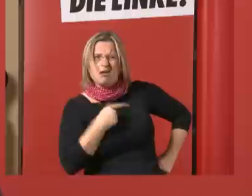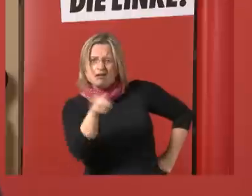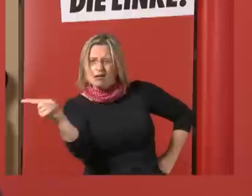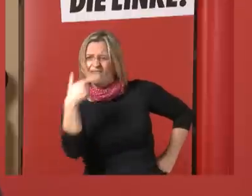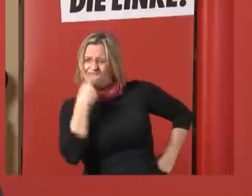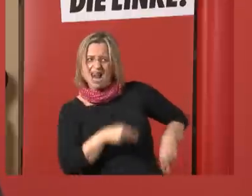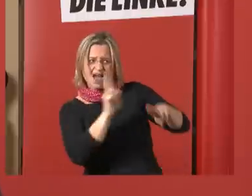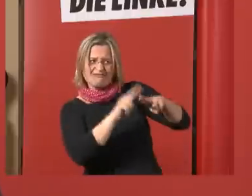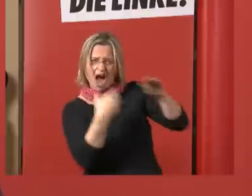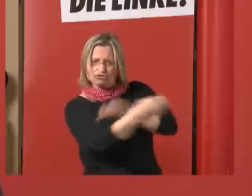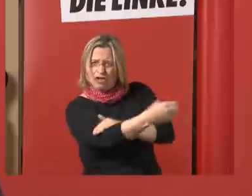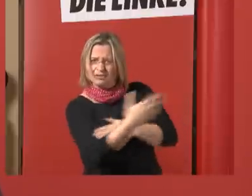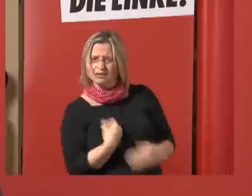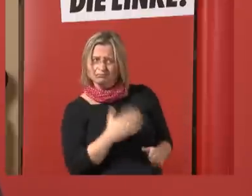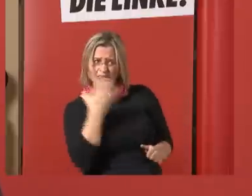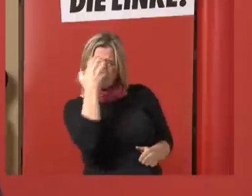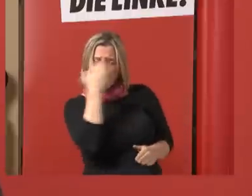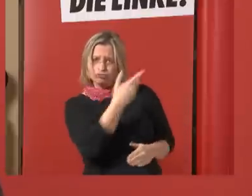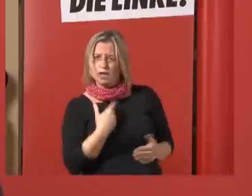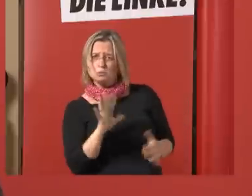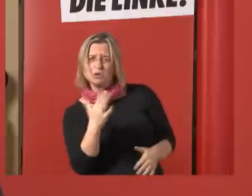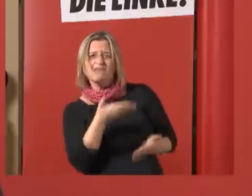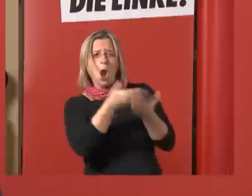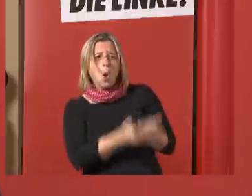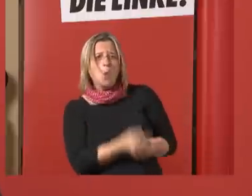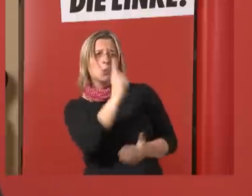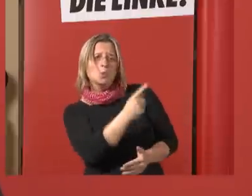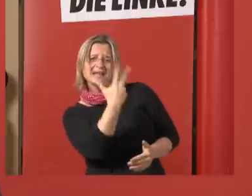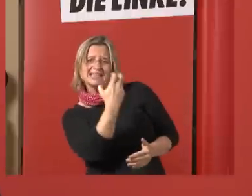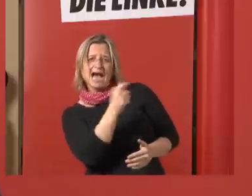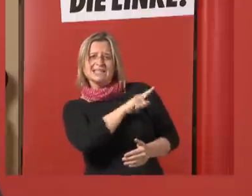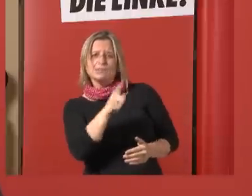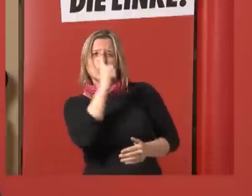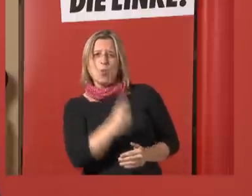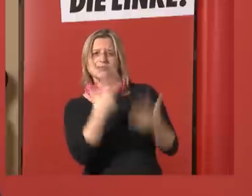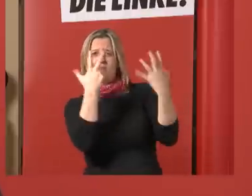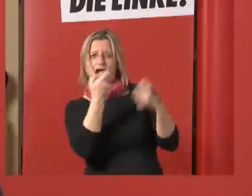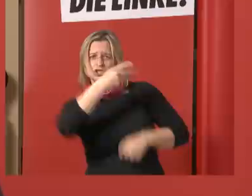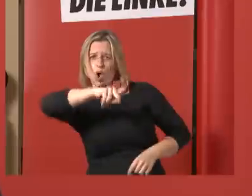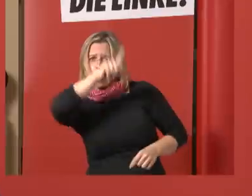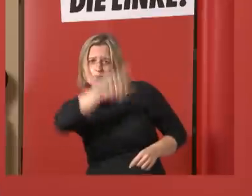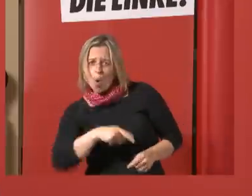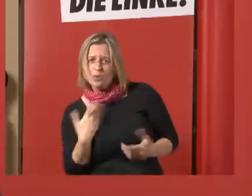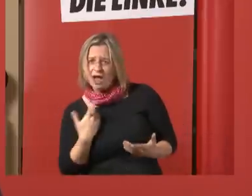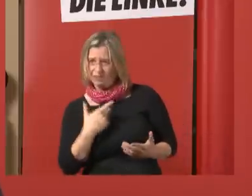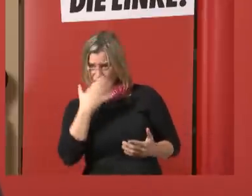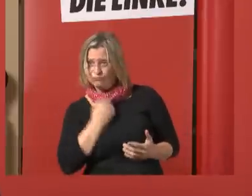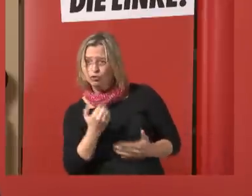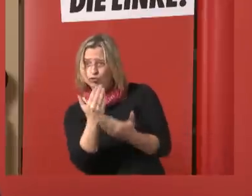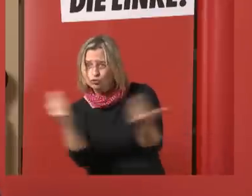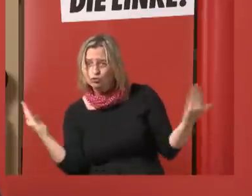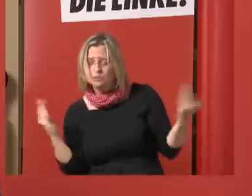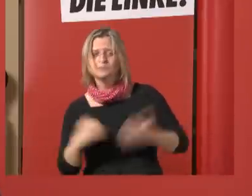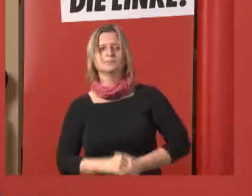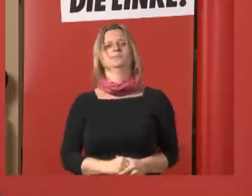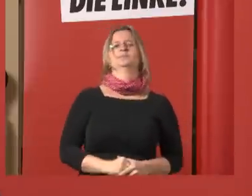sagen. Versuchen Sie sich in die Situation zu versetzen. Wollen Sie in so einer Werkstatt sein mit einem Lohn von durchschnittlich 130